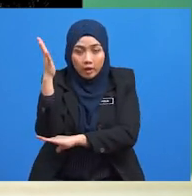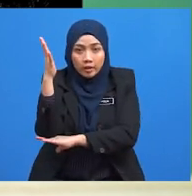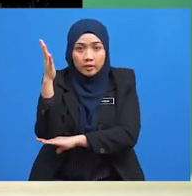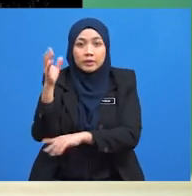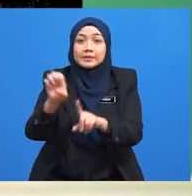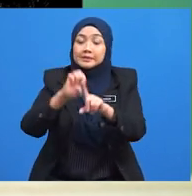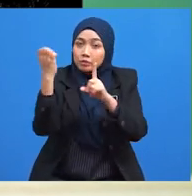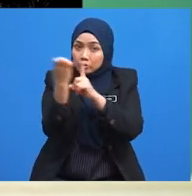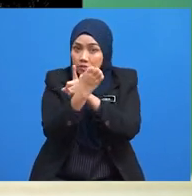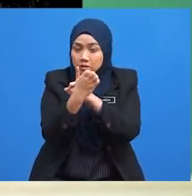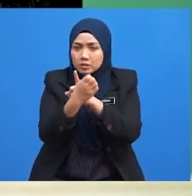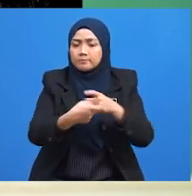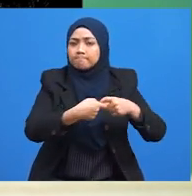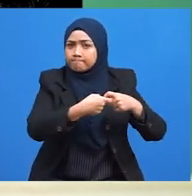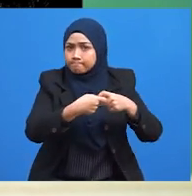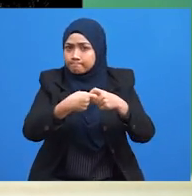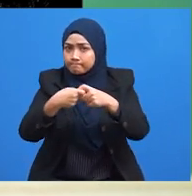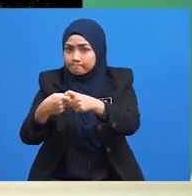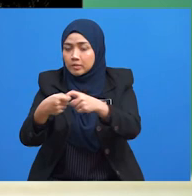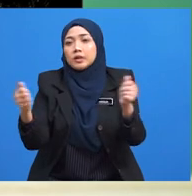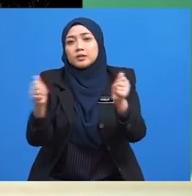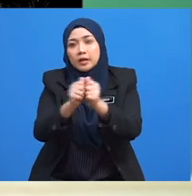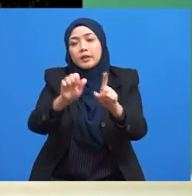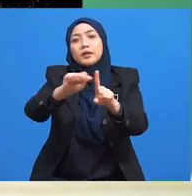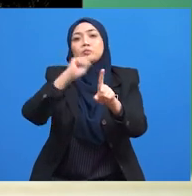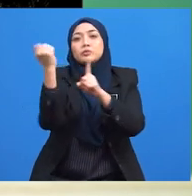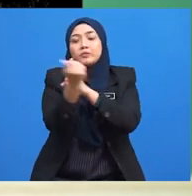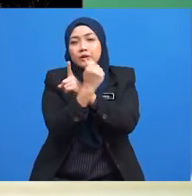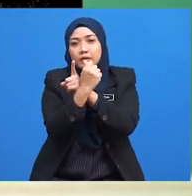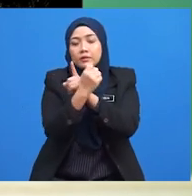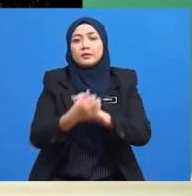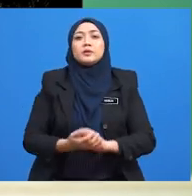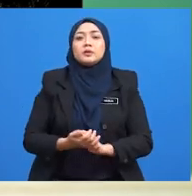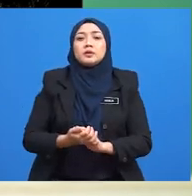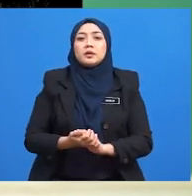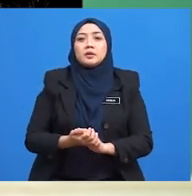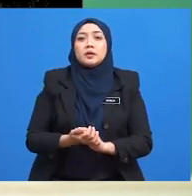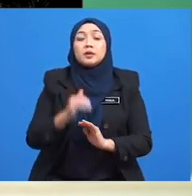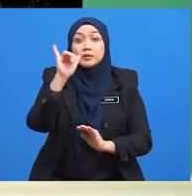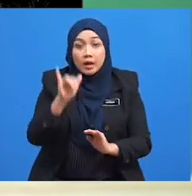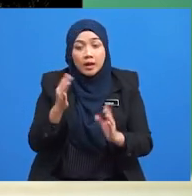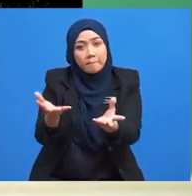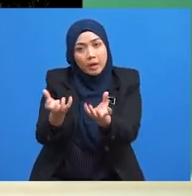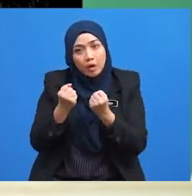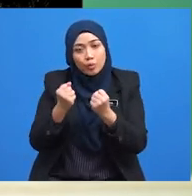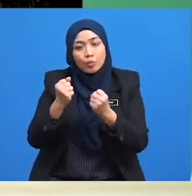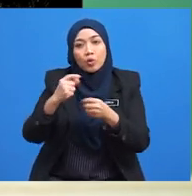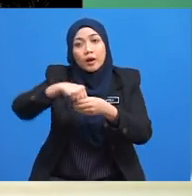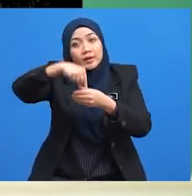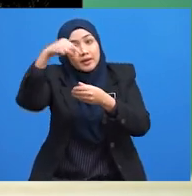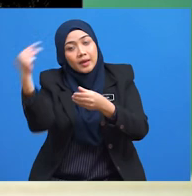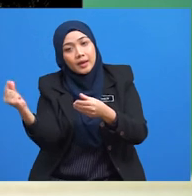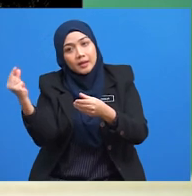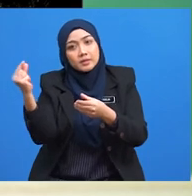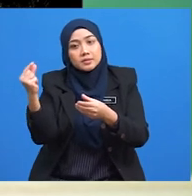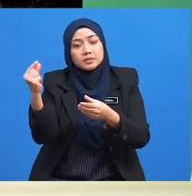ekologi saling bergantung dengan atmosfera, iaitu memerlukan gas oksigen dan gas karbon